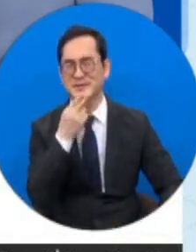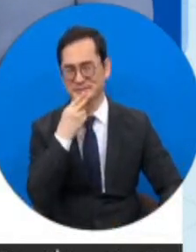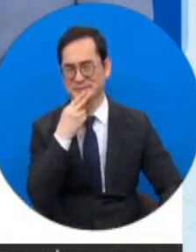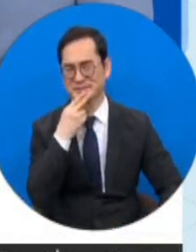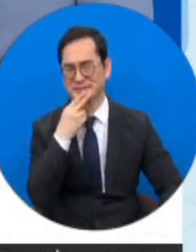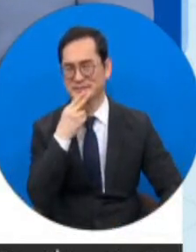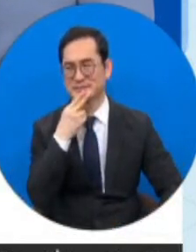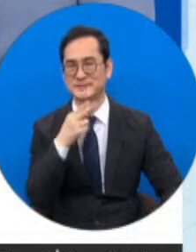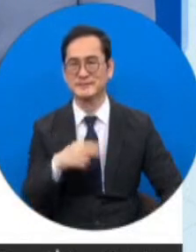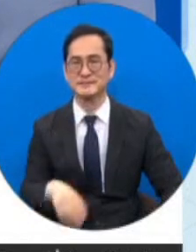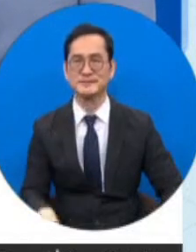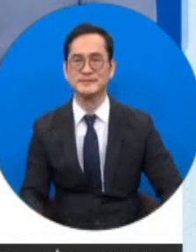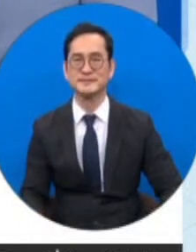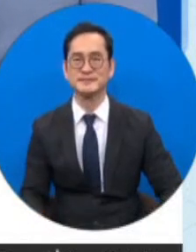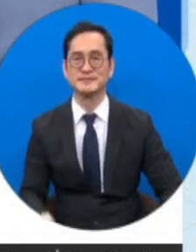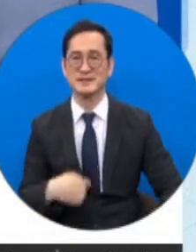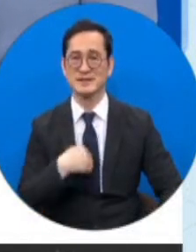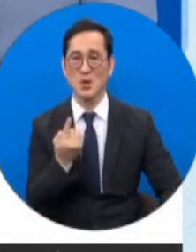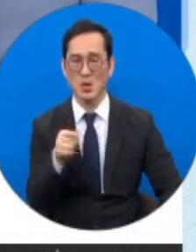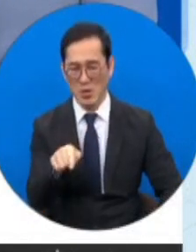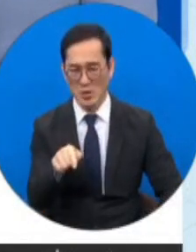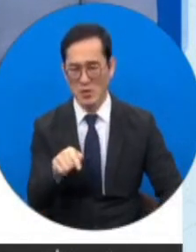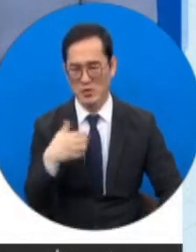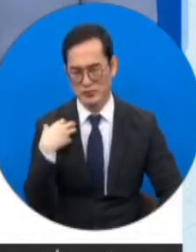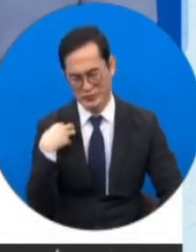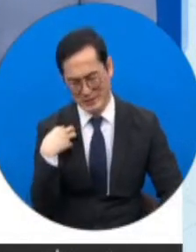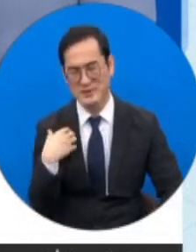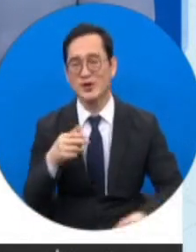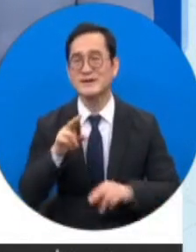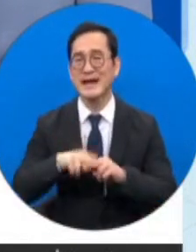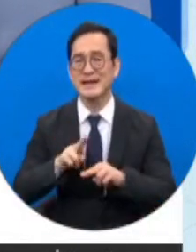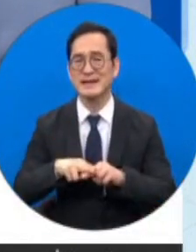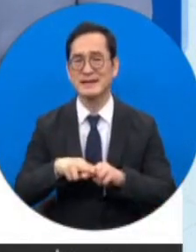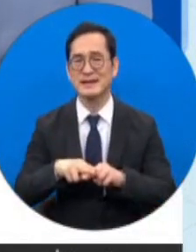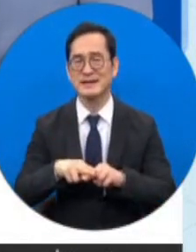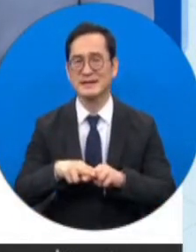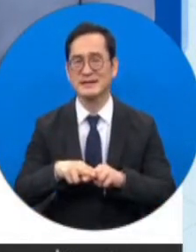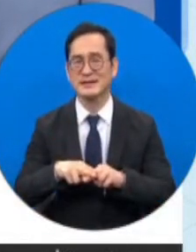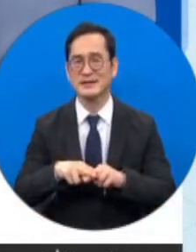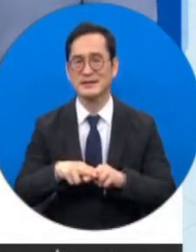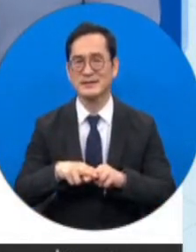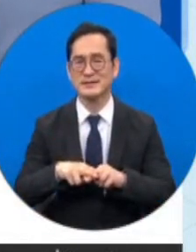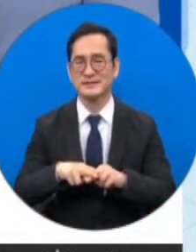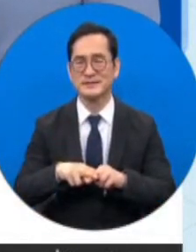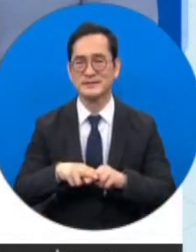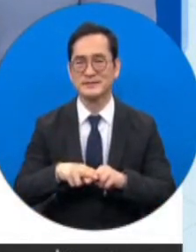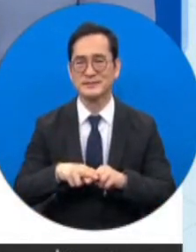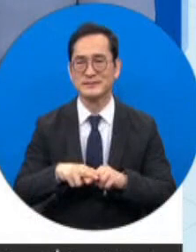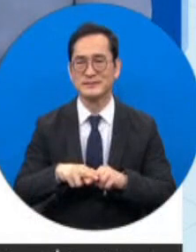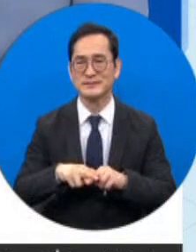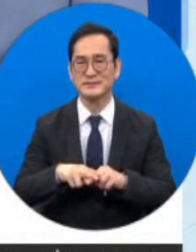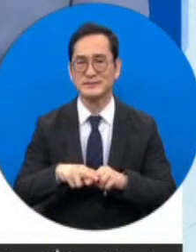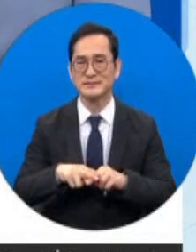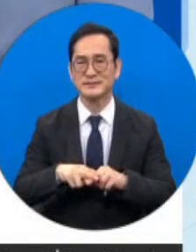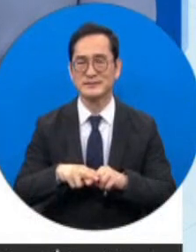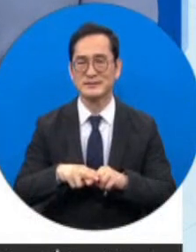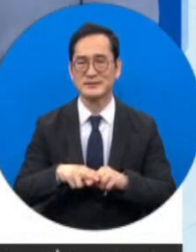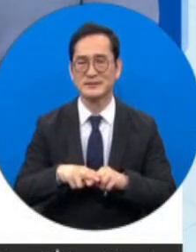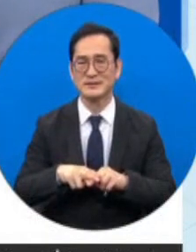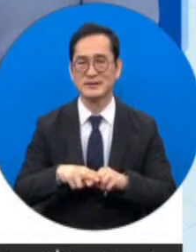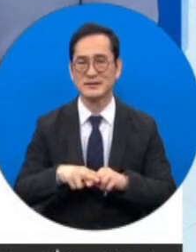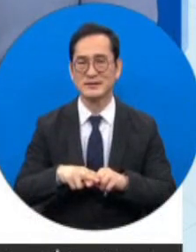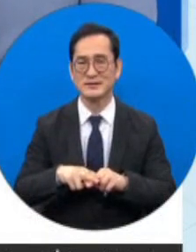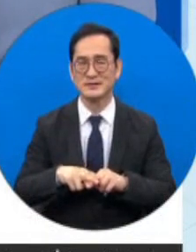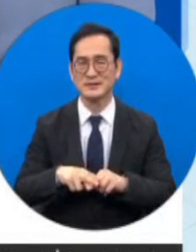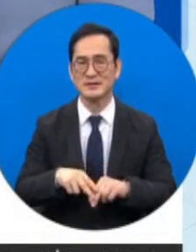어 무거운 자리를 스스로 맡겠다고 해 탄 것이 는 그런 것 것을 받아들인다는 것은 전혀 맞지 않기 때문에